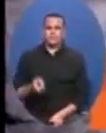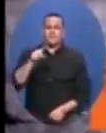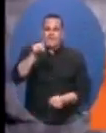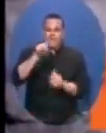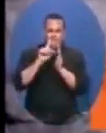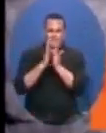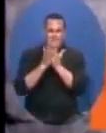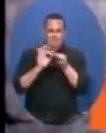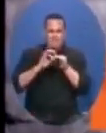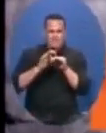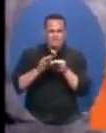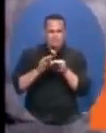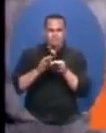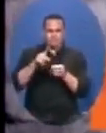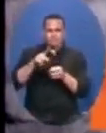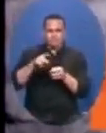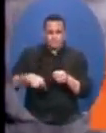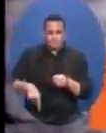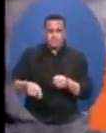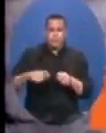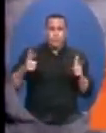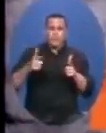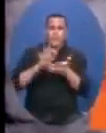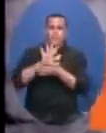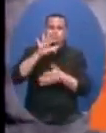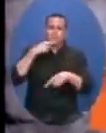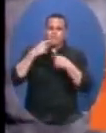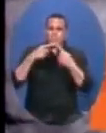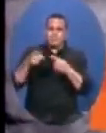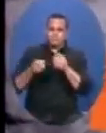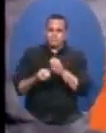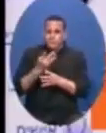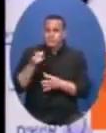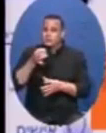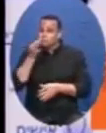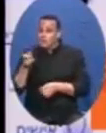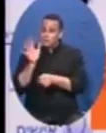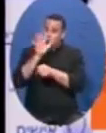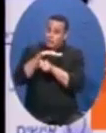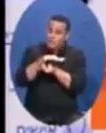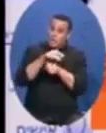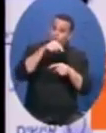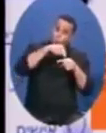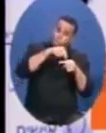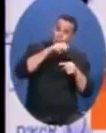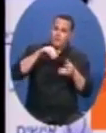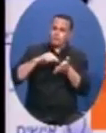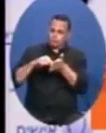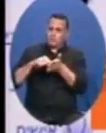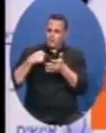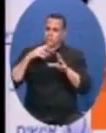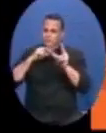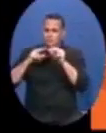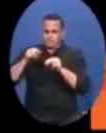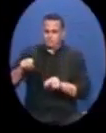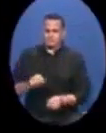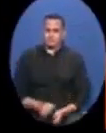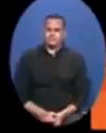ויקיפדיה העברית חוגגת השבוע 15 שנה לקיומה, על השפעתה ותרומותה החיובית וגם השלילית מיד.